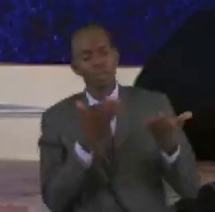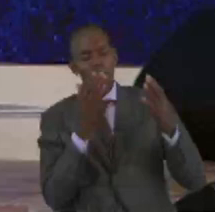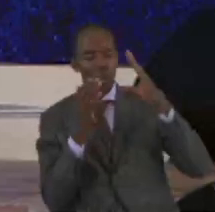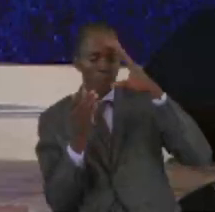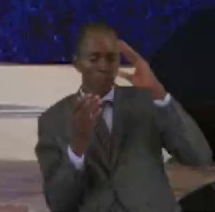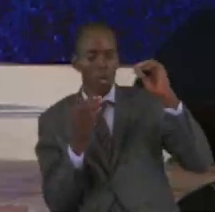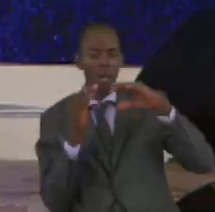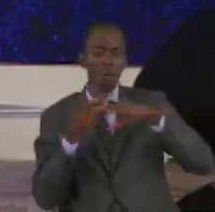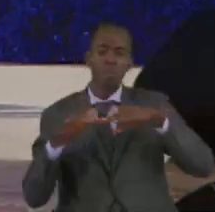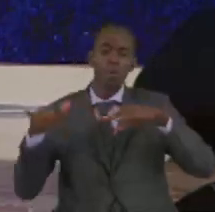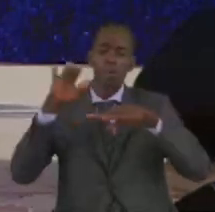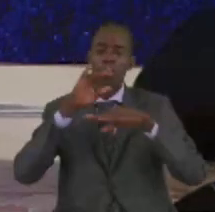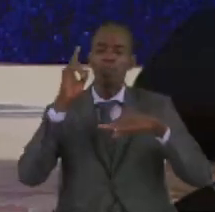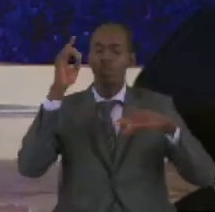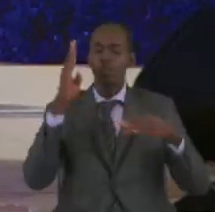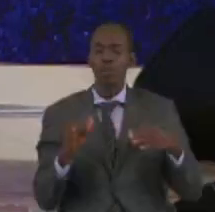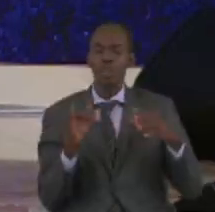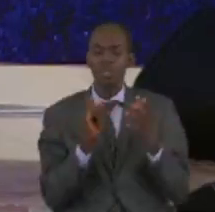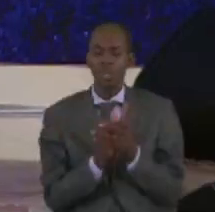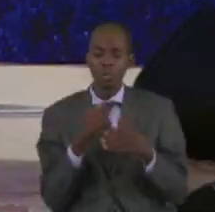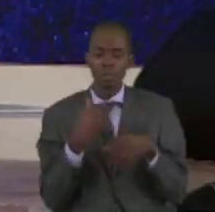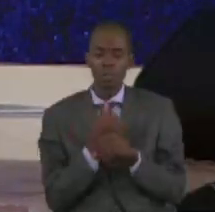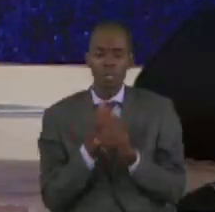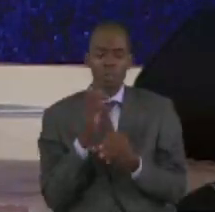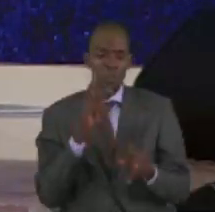exalte un homme par-dessus Dieu.